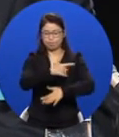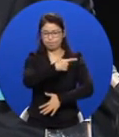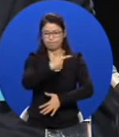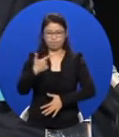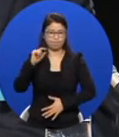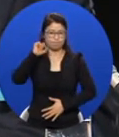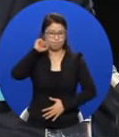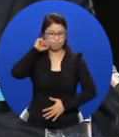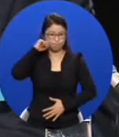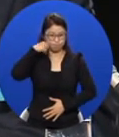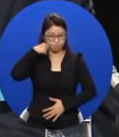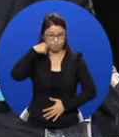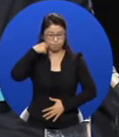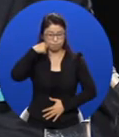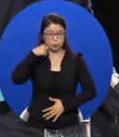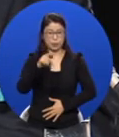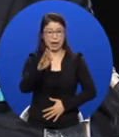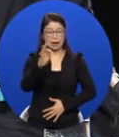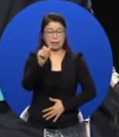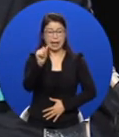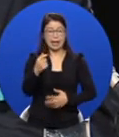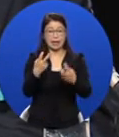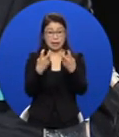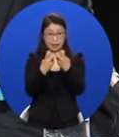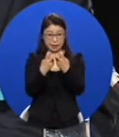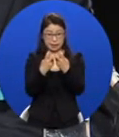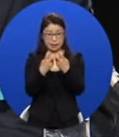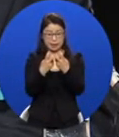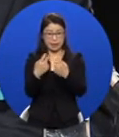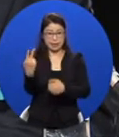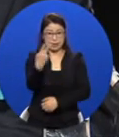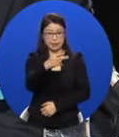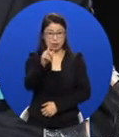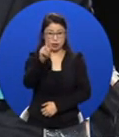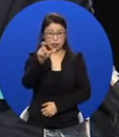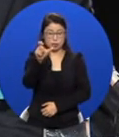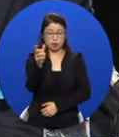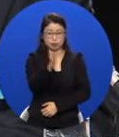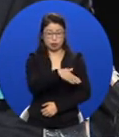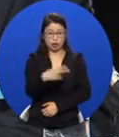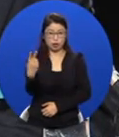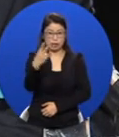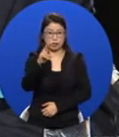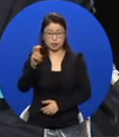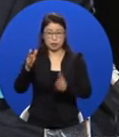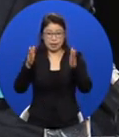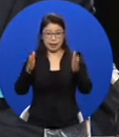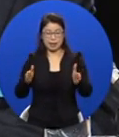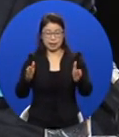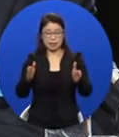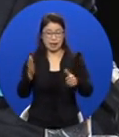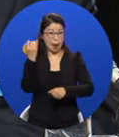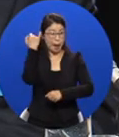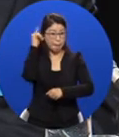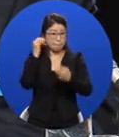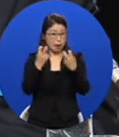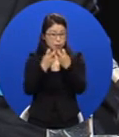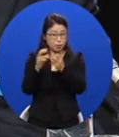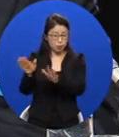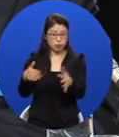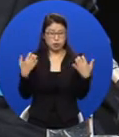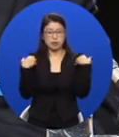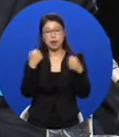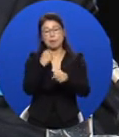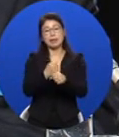어렵습니다. FTA 대응 2015년부터 20년까지 전략을 도해서